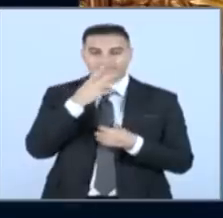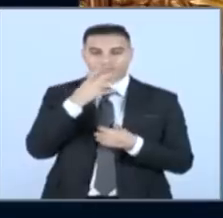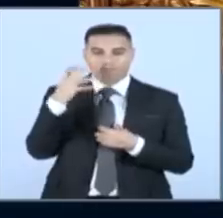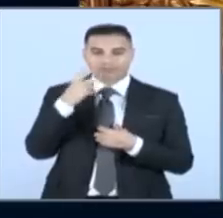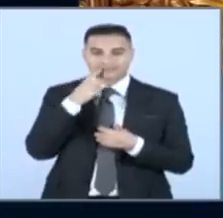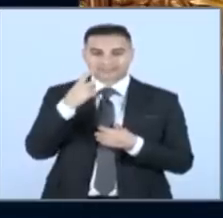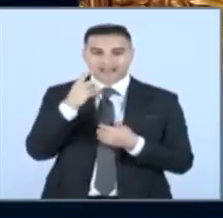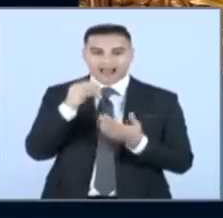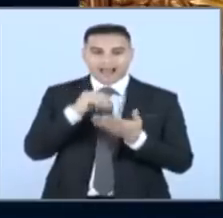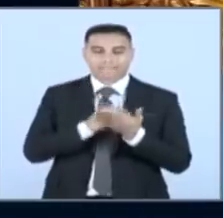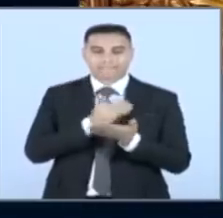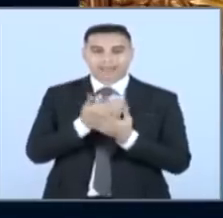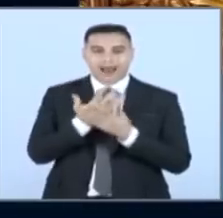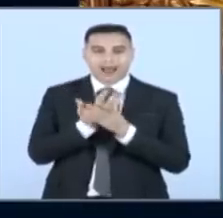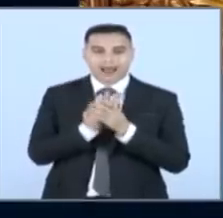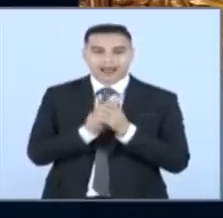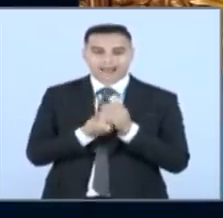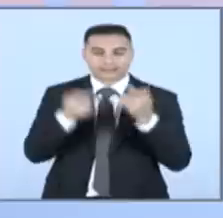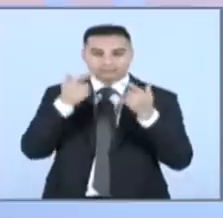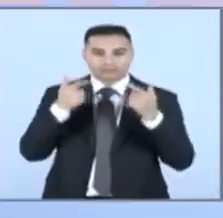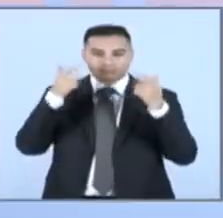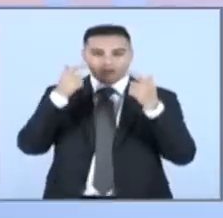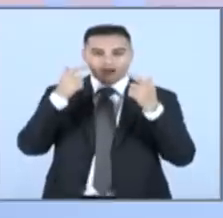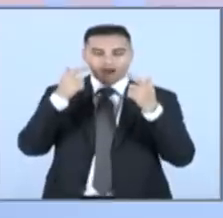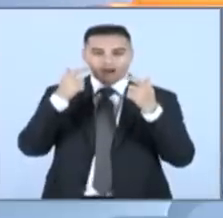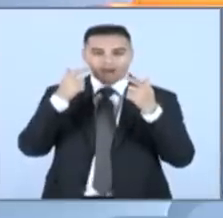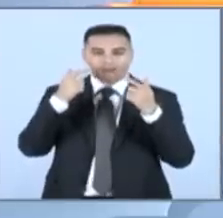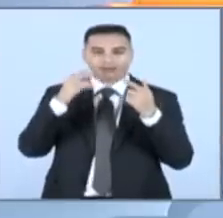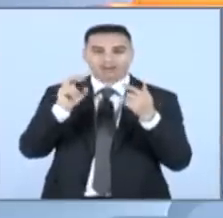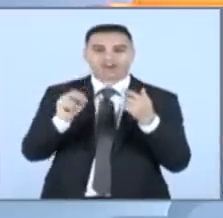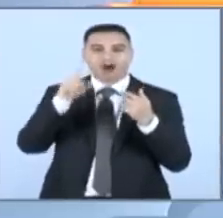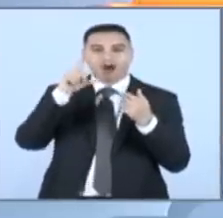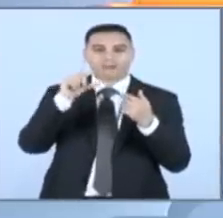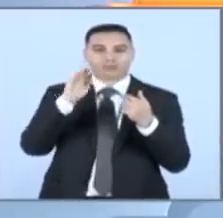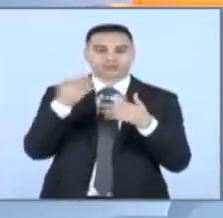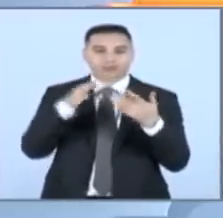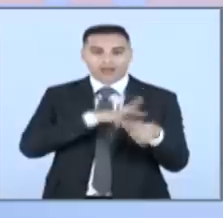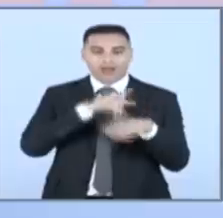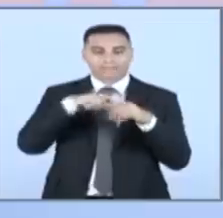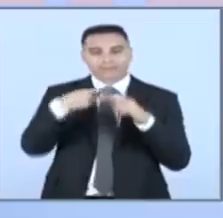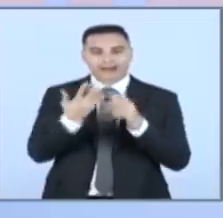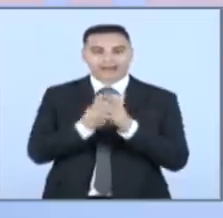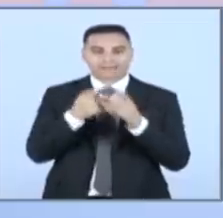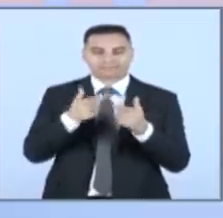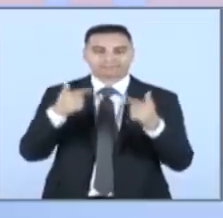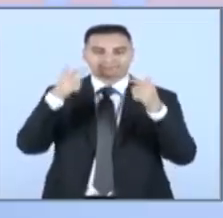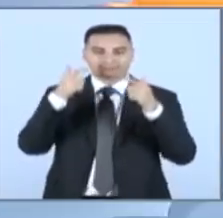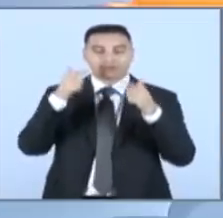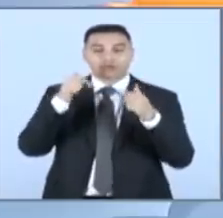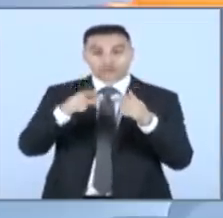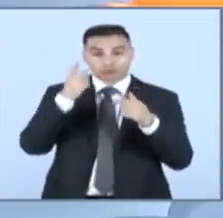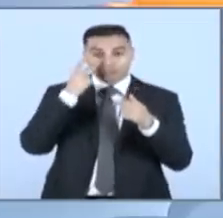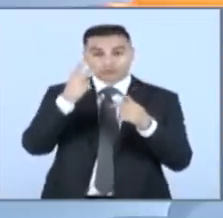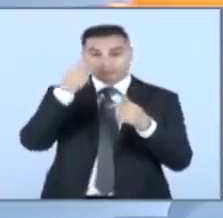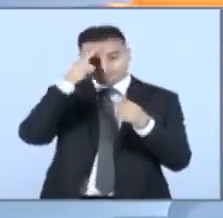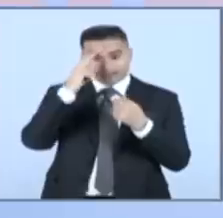الحكم بعد وفاة السلطان قابوس. طبعا أستاذ مصطفى من حقك تختار مين اللي بتدي الأول، إيه